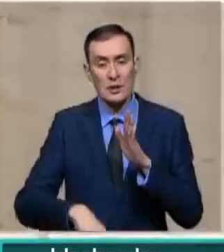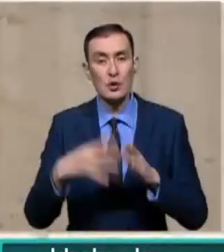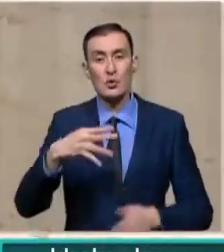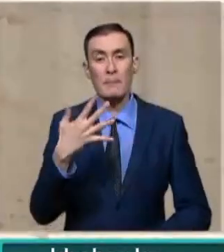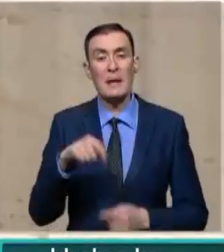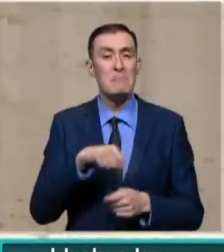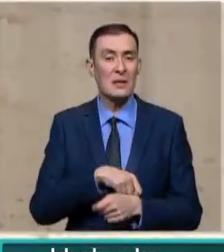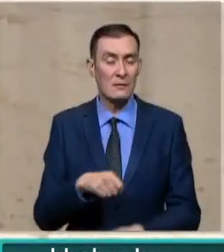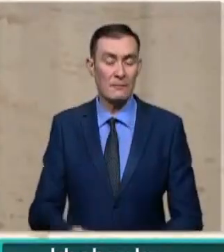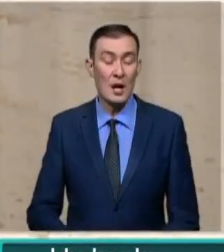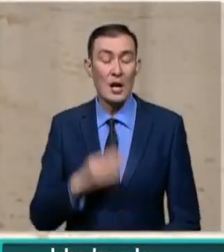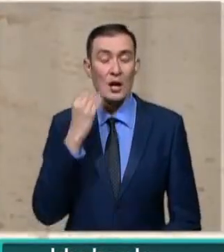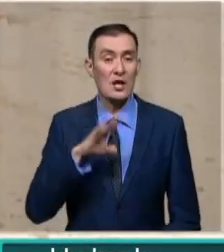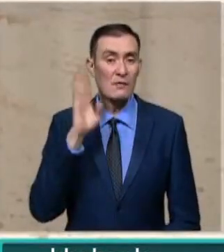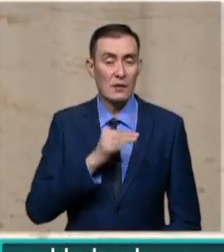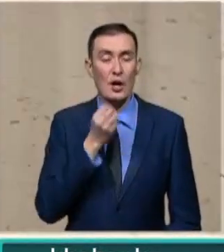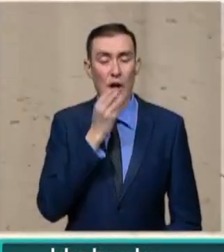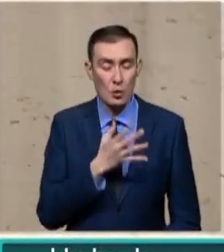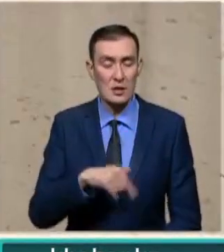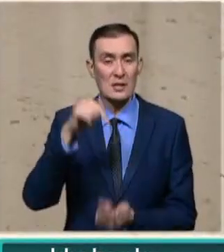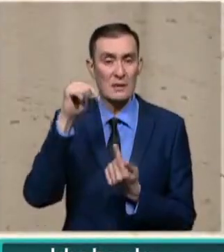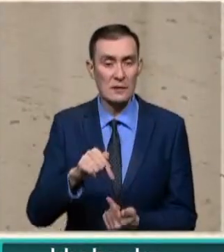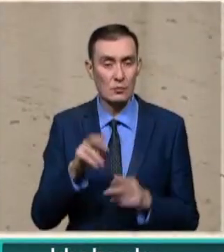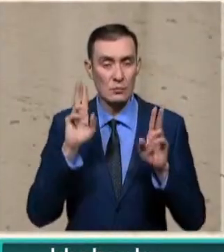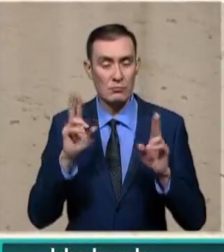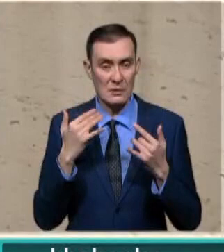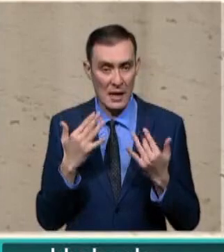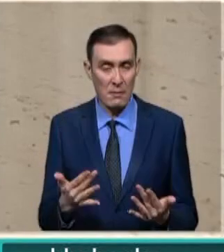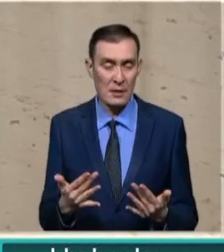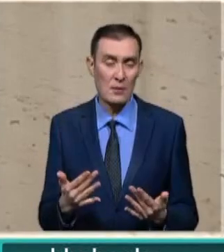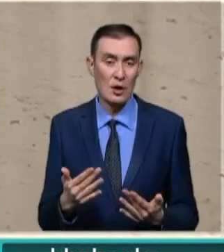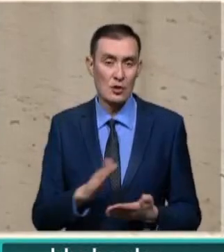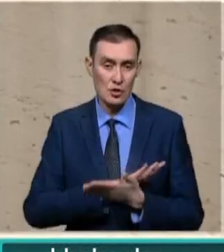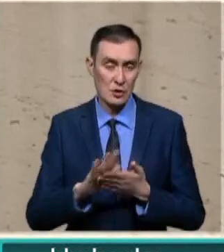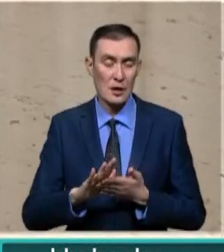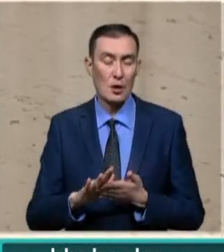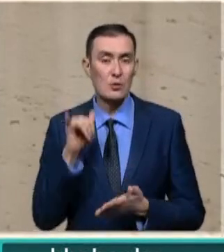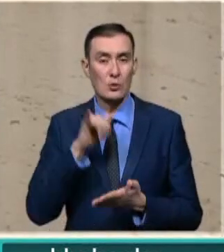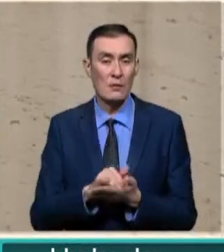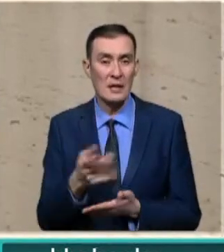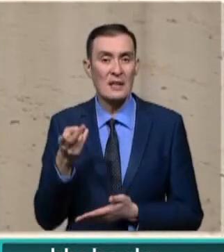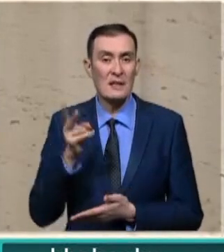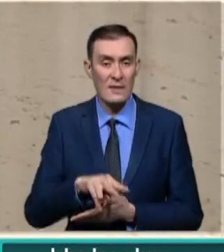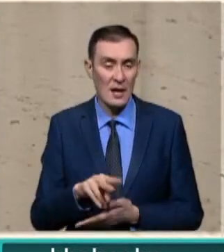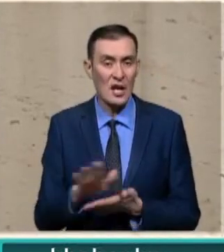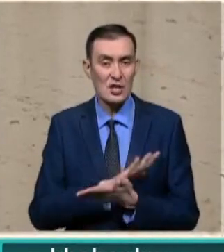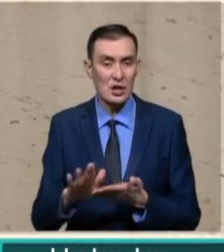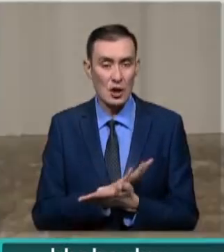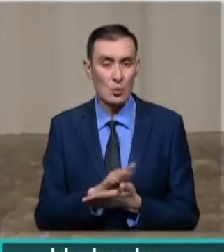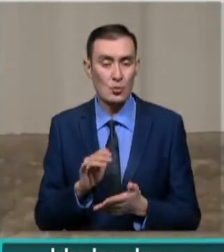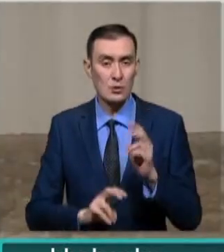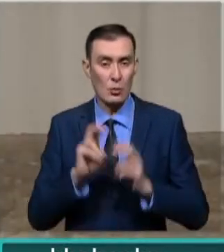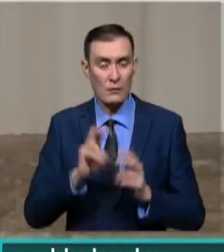метров. Качество воды хорошее, соответствует всем требованиям. И дополнительно здесь установлены две бактериоочистительных